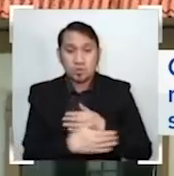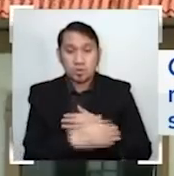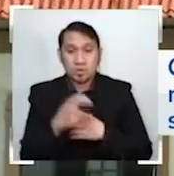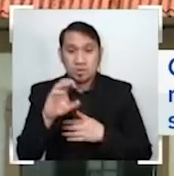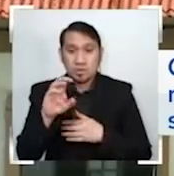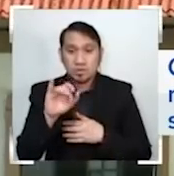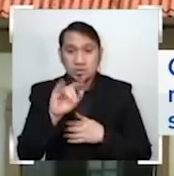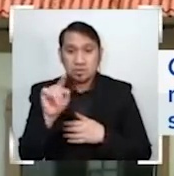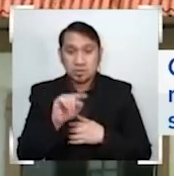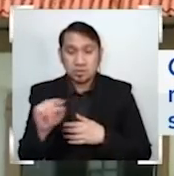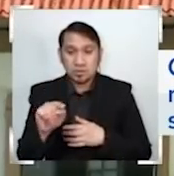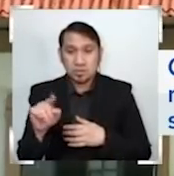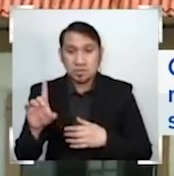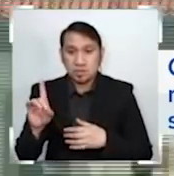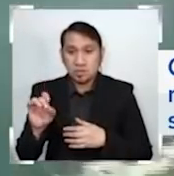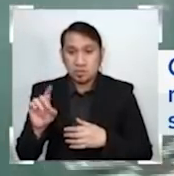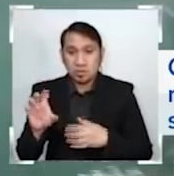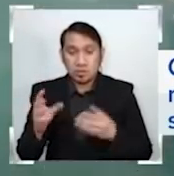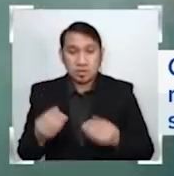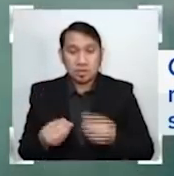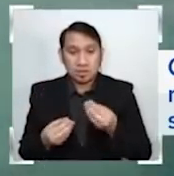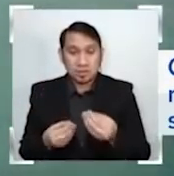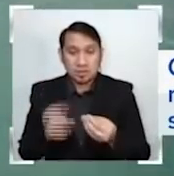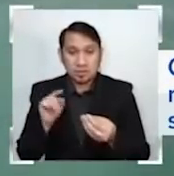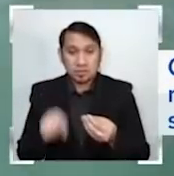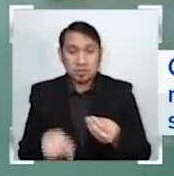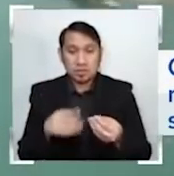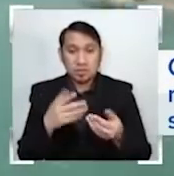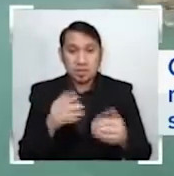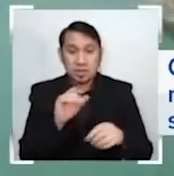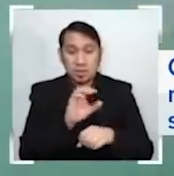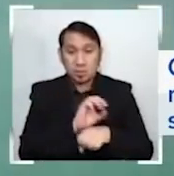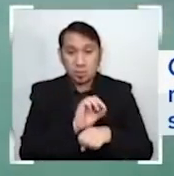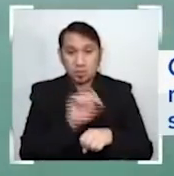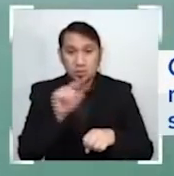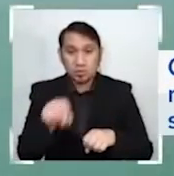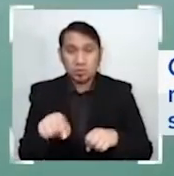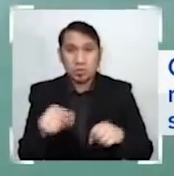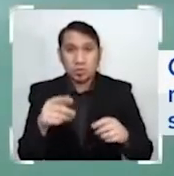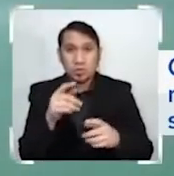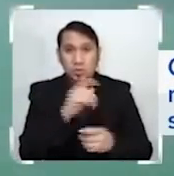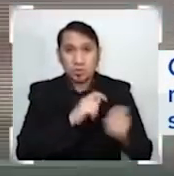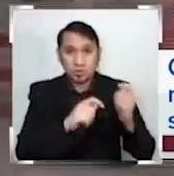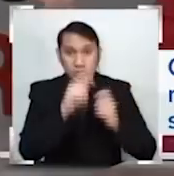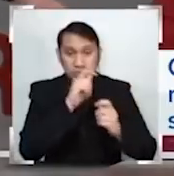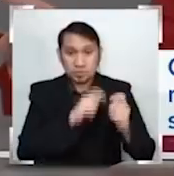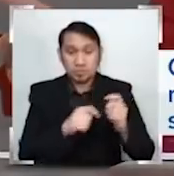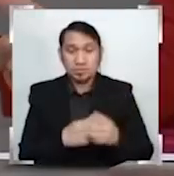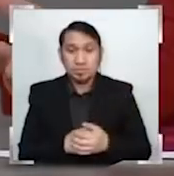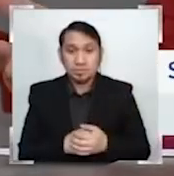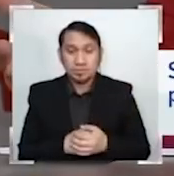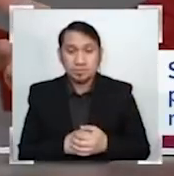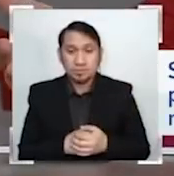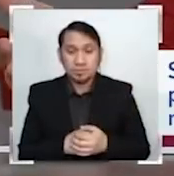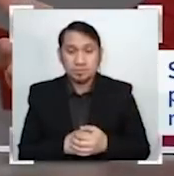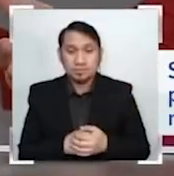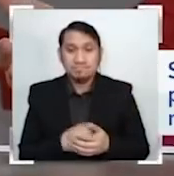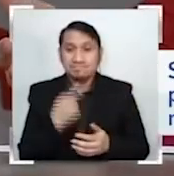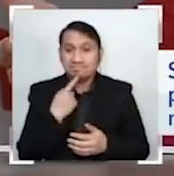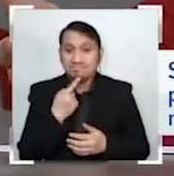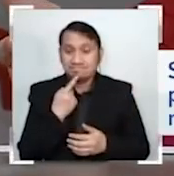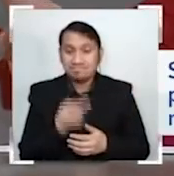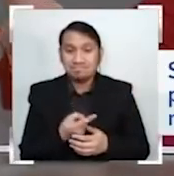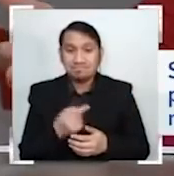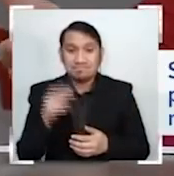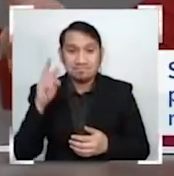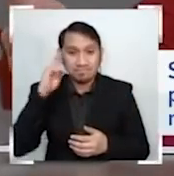magbigay ng emergency employment sa mga nasalanta ng Bagyong Odette sa ilalim ng tupad program ng ahensya. Sabi naman ni Senator Richard